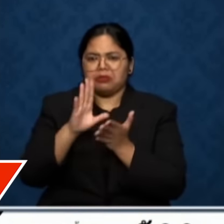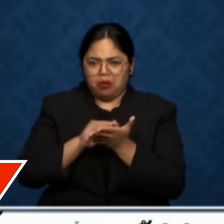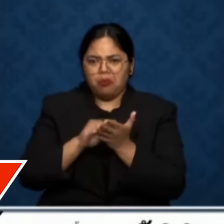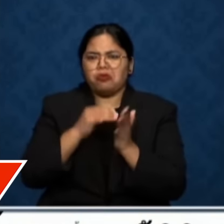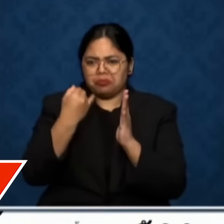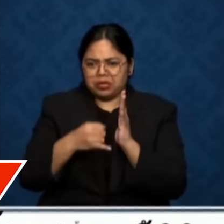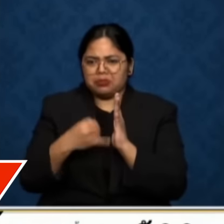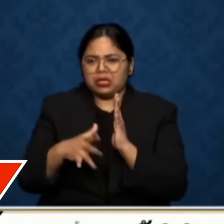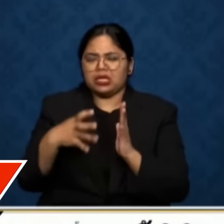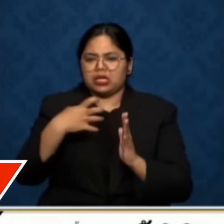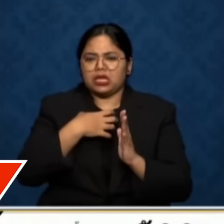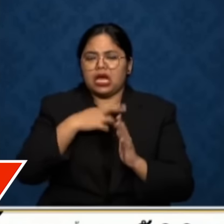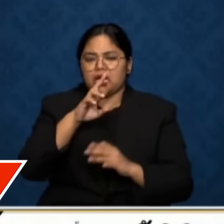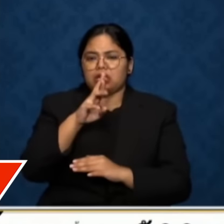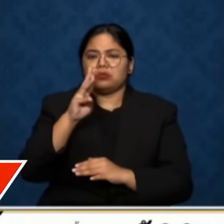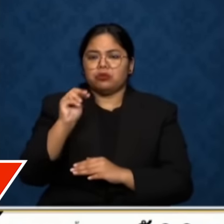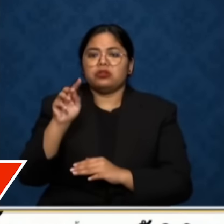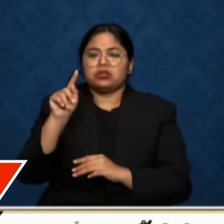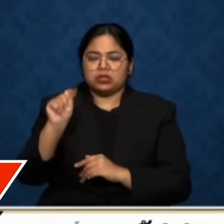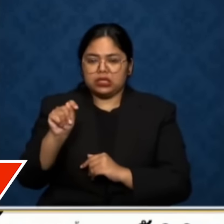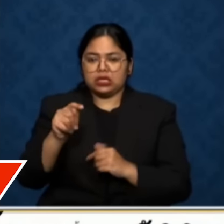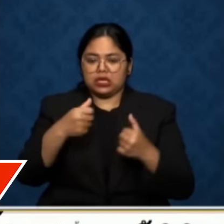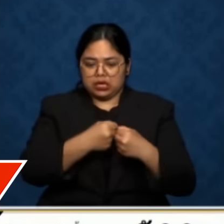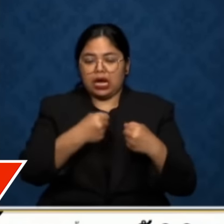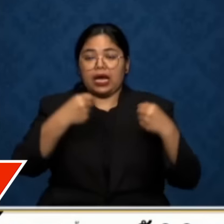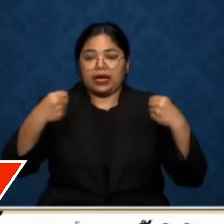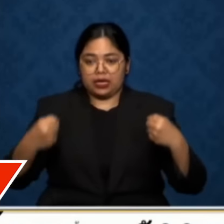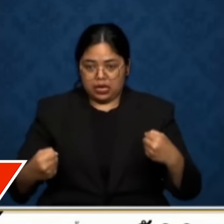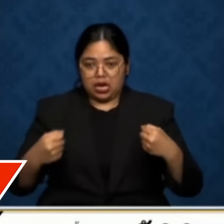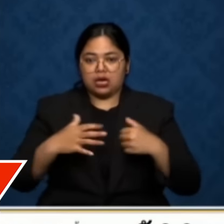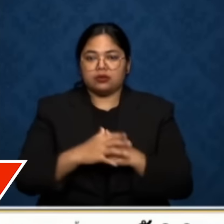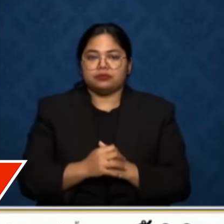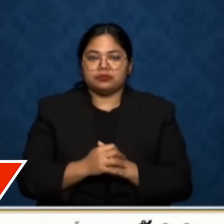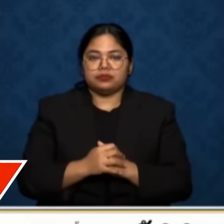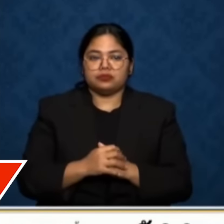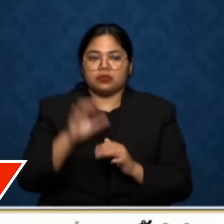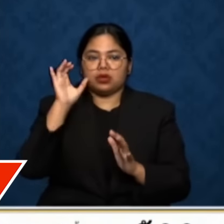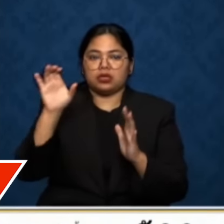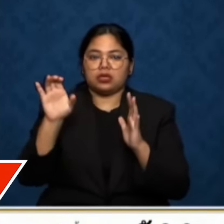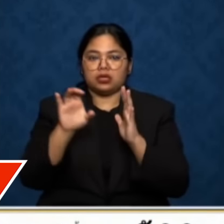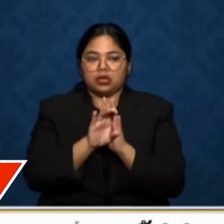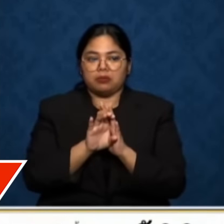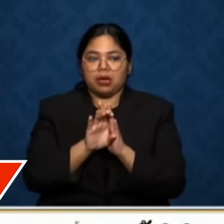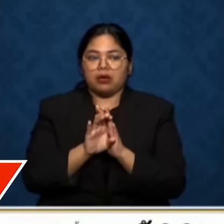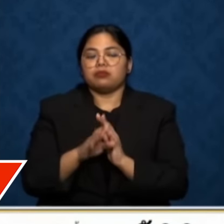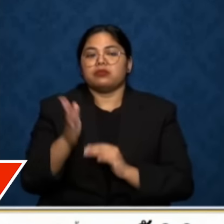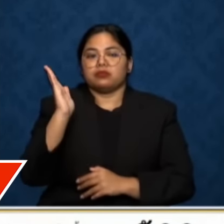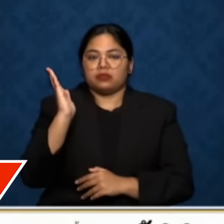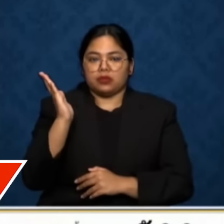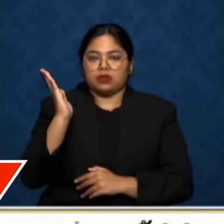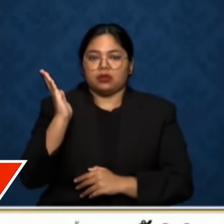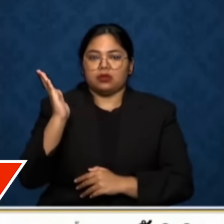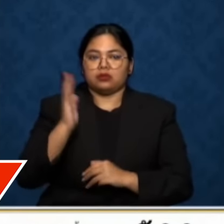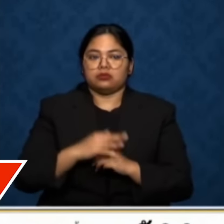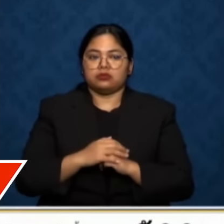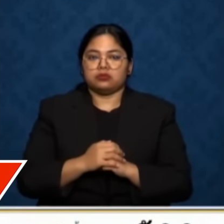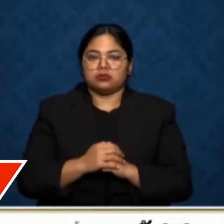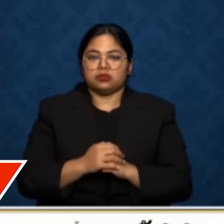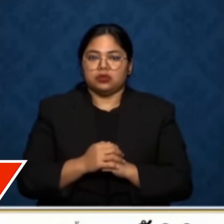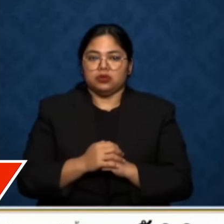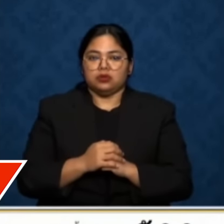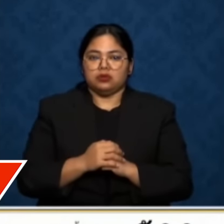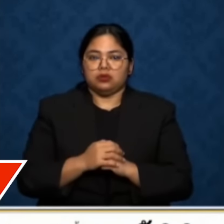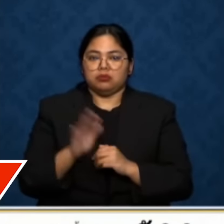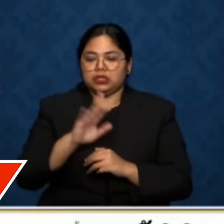ช่วยขยายความถูกต้องนี้ออกไปด้วยที่เห็นในภาพนี้ไม่ใช่อาร์มสลิงท่านประธานบางคนเอาไปตัดล้อเลียนกันกับท่